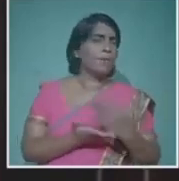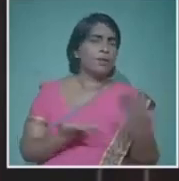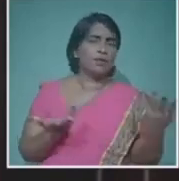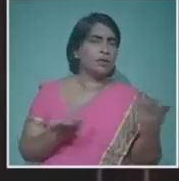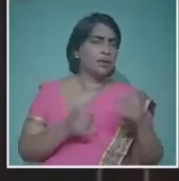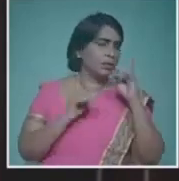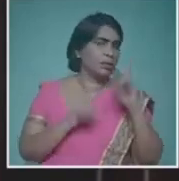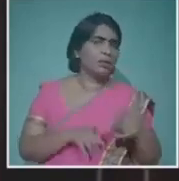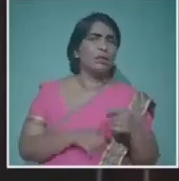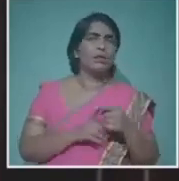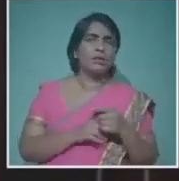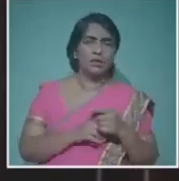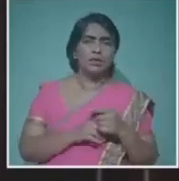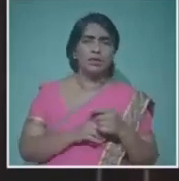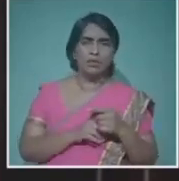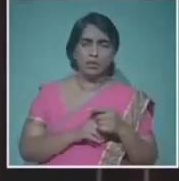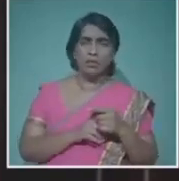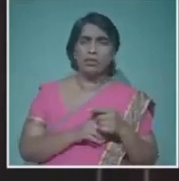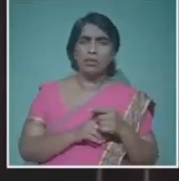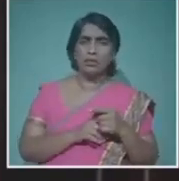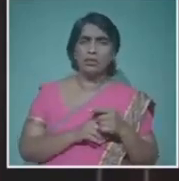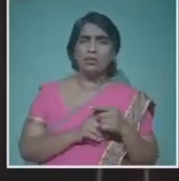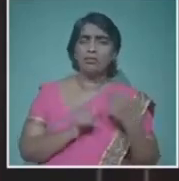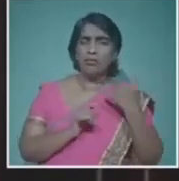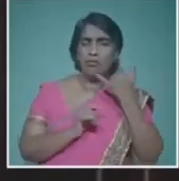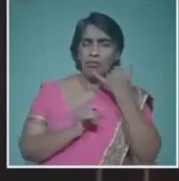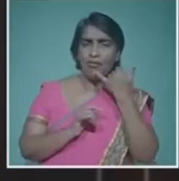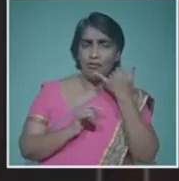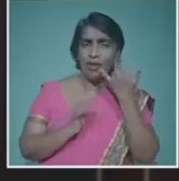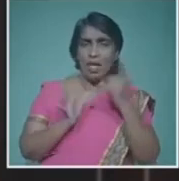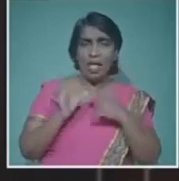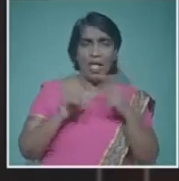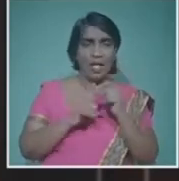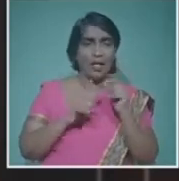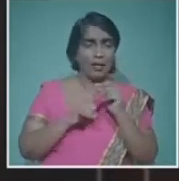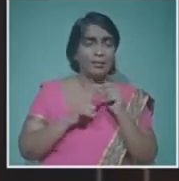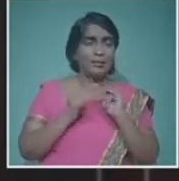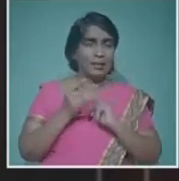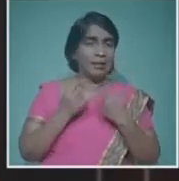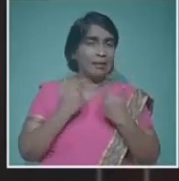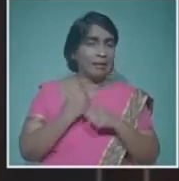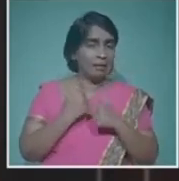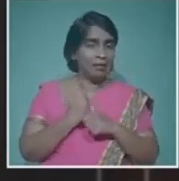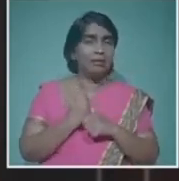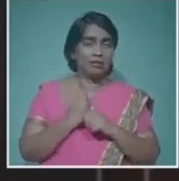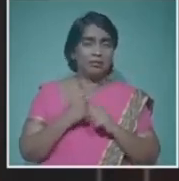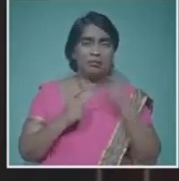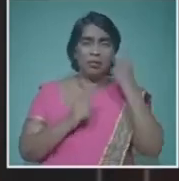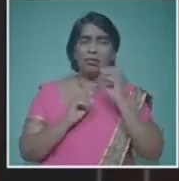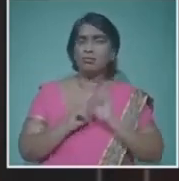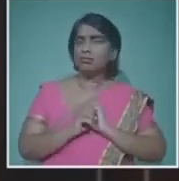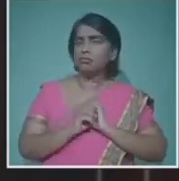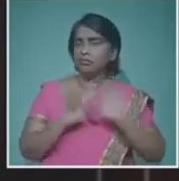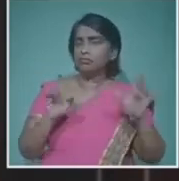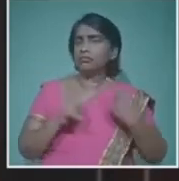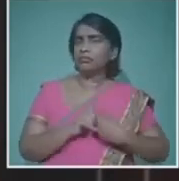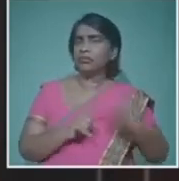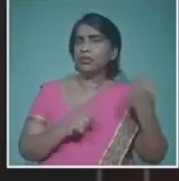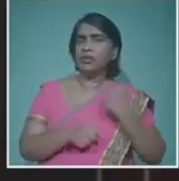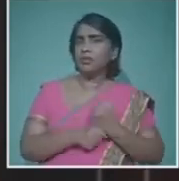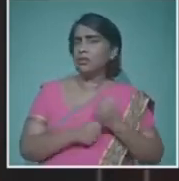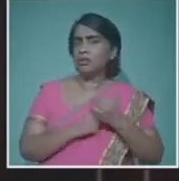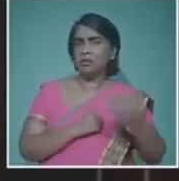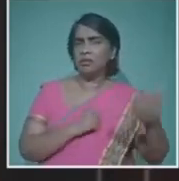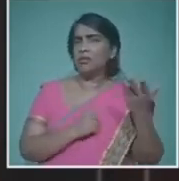මේ ඇප්ලිකේෂන්ස් මේ මොබයිල් ඇප්ස් පාවිච්චි කරලා සාක්ෂරතාවය ප්‍රවර්ධනය කරන්නට රජයේ